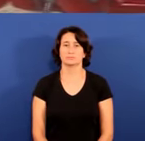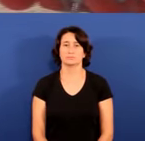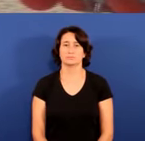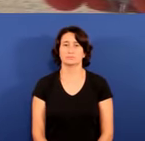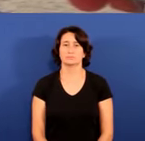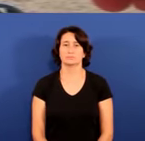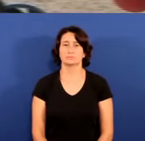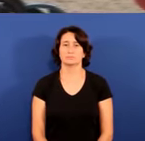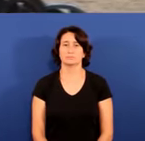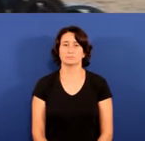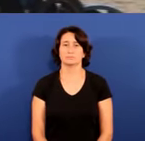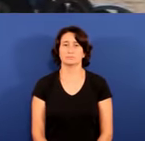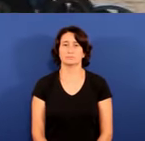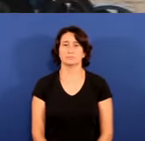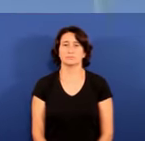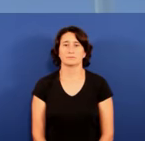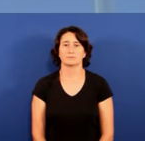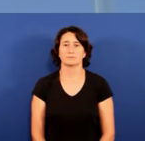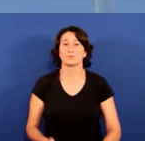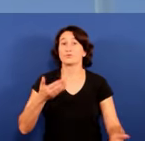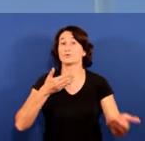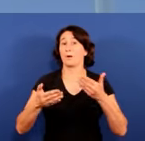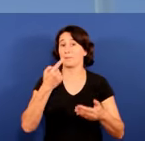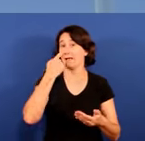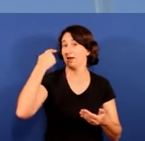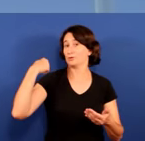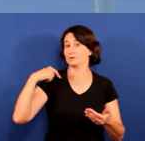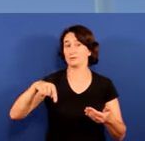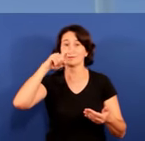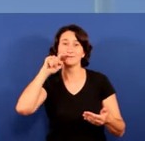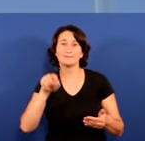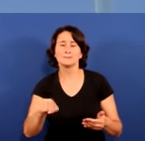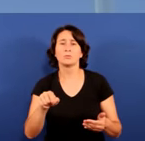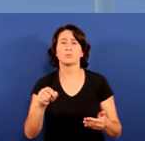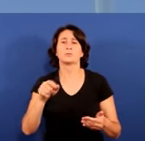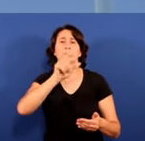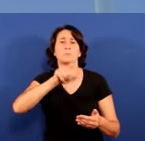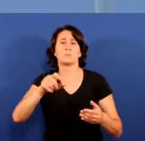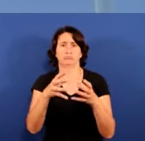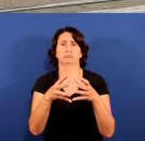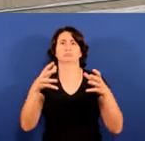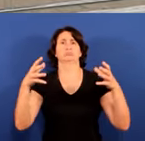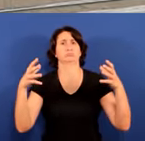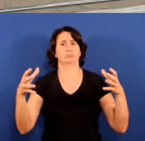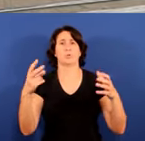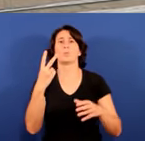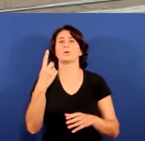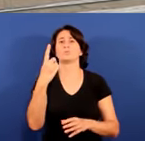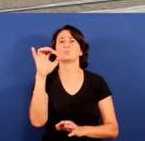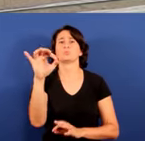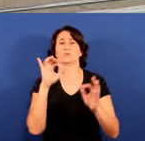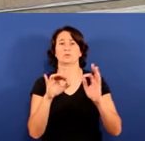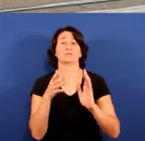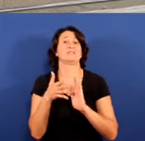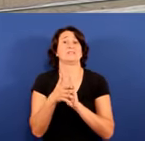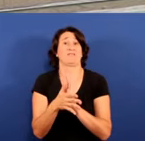Labur esan da, denboraldiak ezaugarri hauek izan ditu. Lehenengo eta behin, aurtengo kanpaina oso lasaia izan da. Bigarrenez eta ohikoa